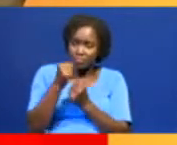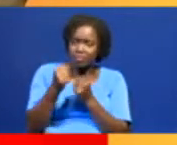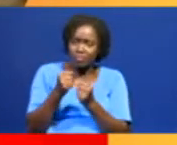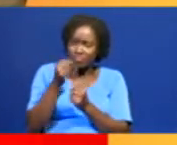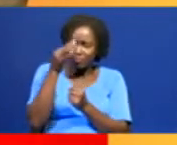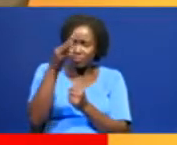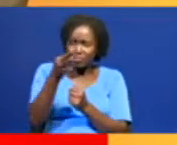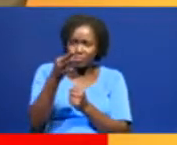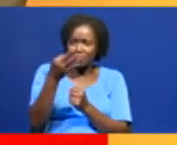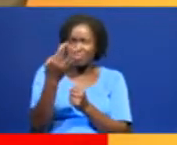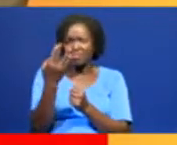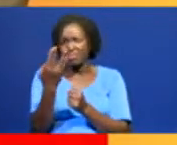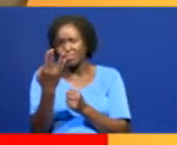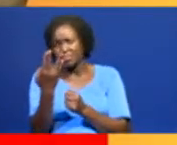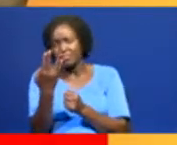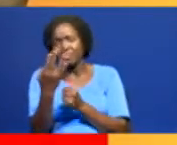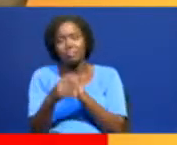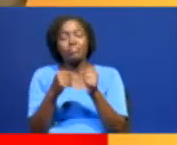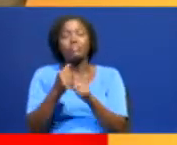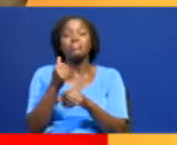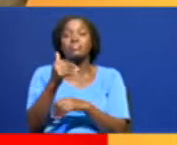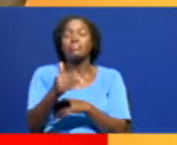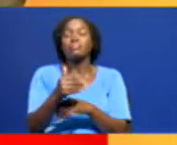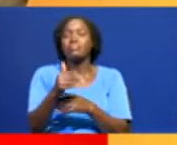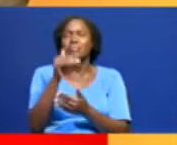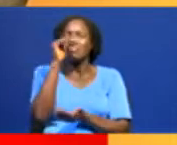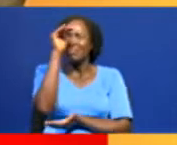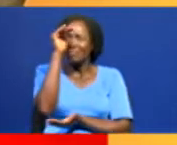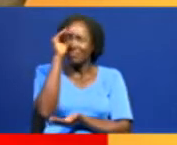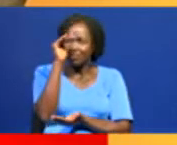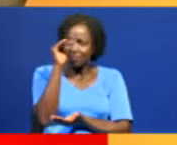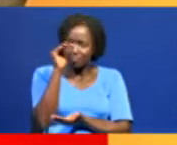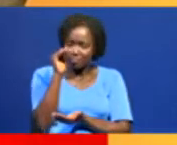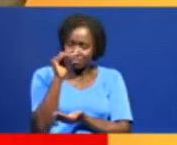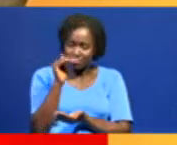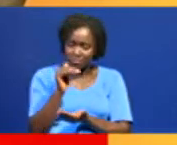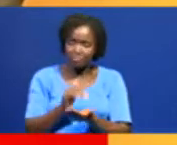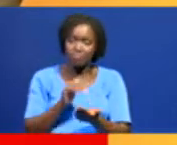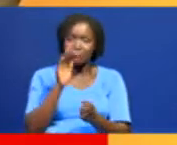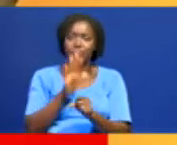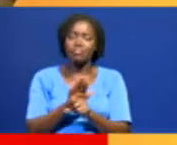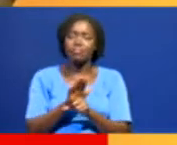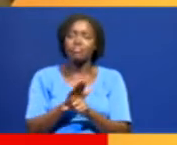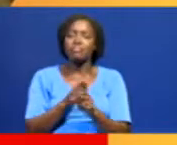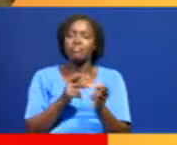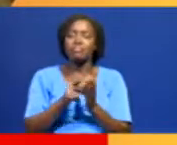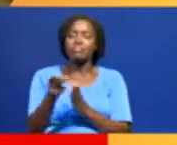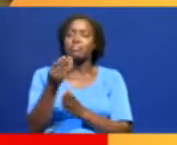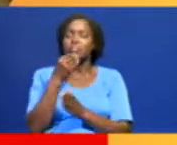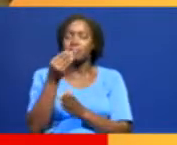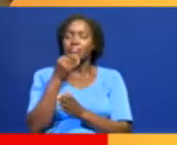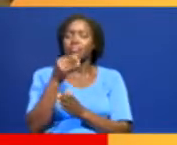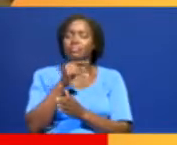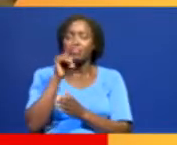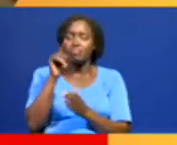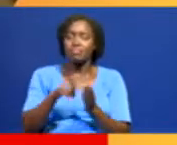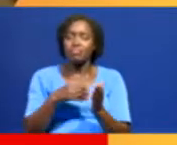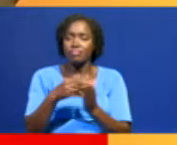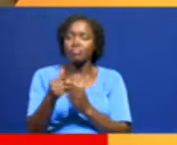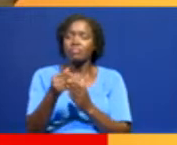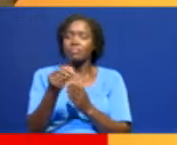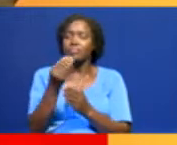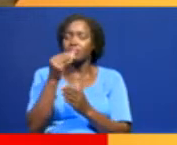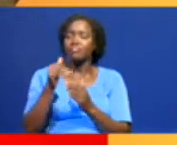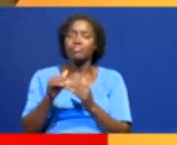miaka izbazi nne ambazo ziko mbele, tutakuwa tumepunguza sana bei ya chakula, kwa sababu sasa hatutakuwa tunanunua chakula kutoka